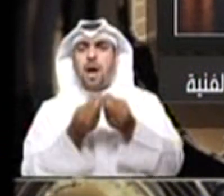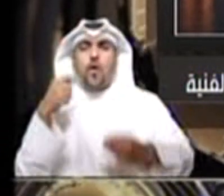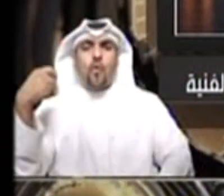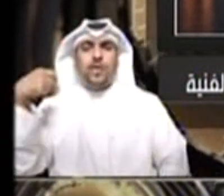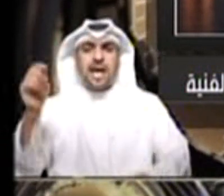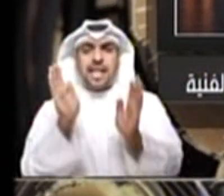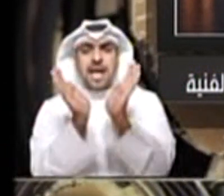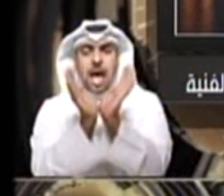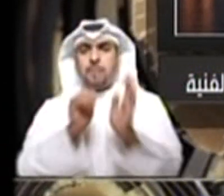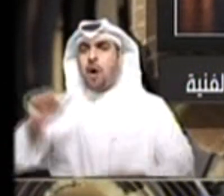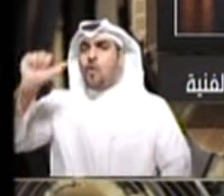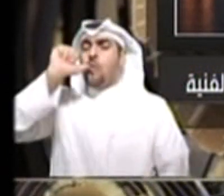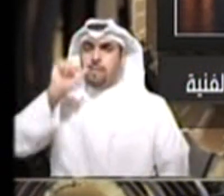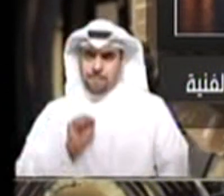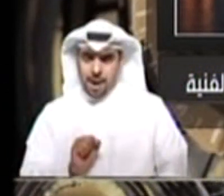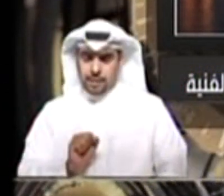سلامه مياه الشرب في المنطقه.